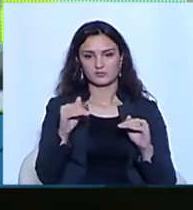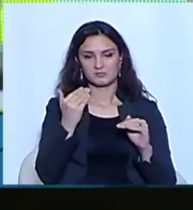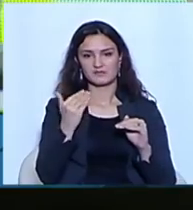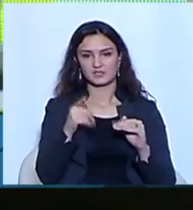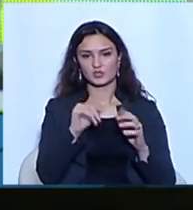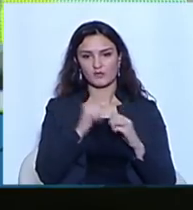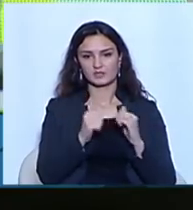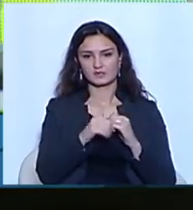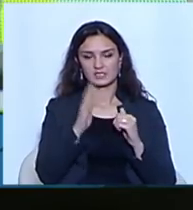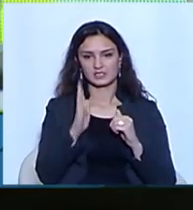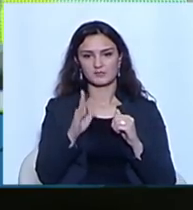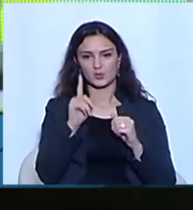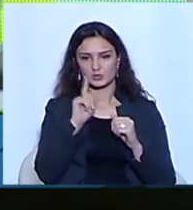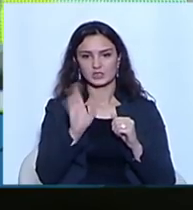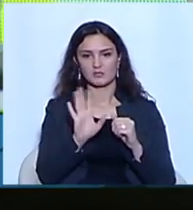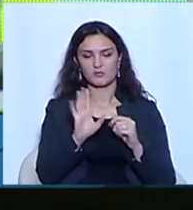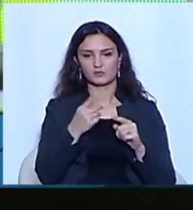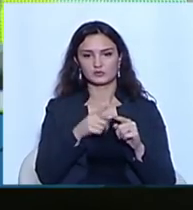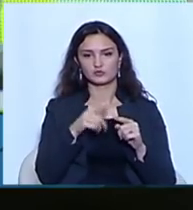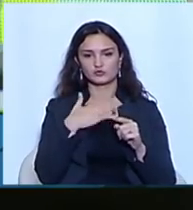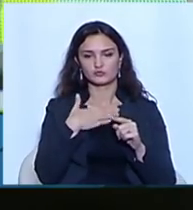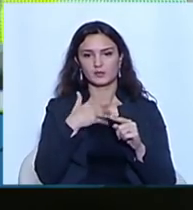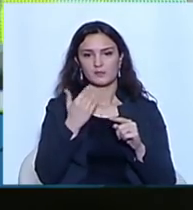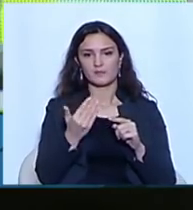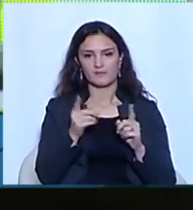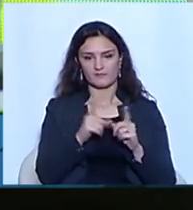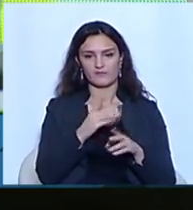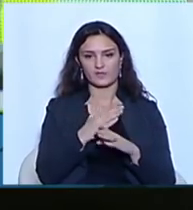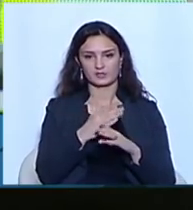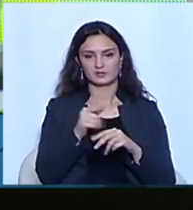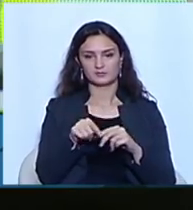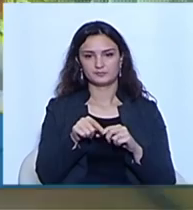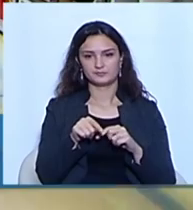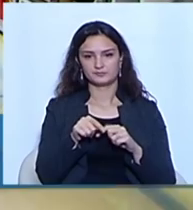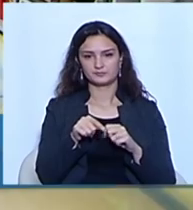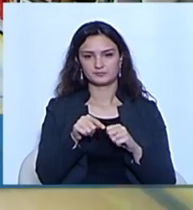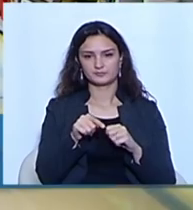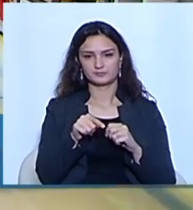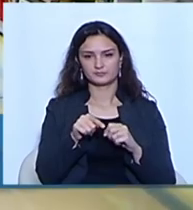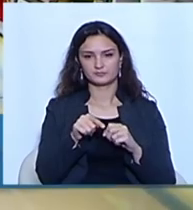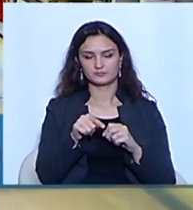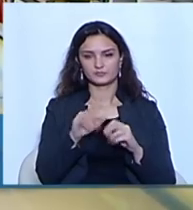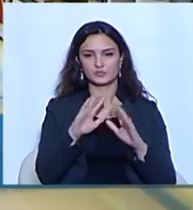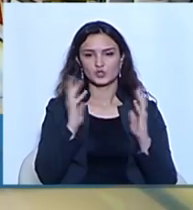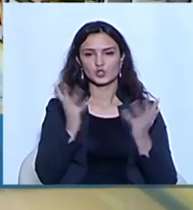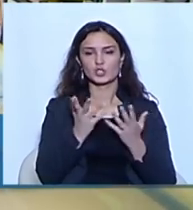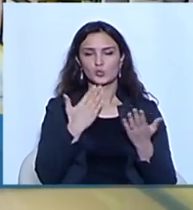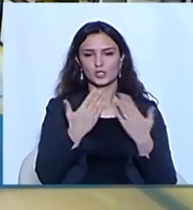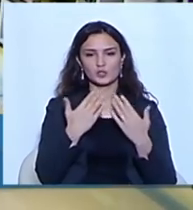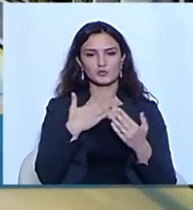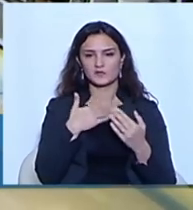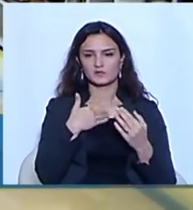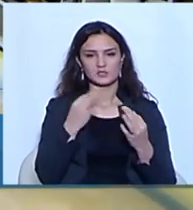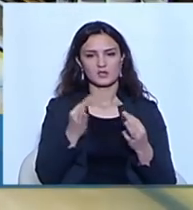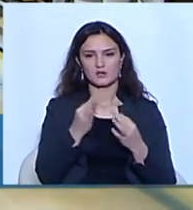მისთვის ეს ყოველთვის იქნება უსიამოვნო და ჩვენ ვართ აი ესე, გამოდის რომ სოციალური ურთიერთობა ჩვენთვის